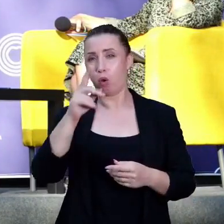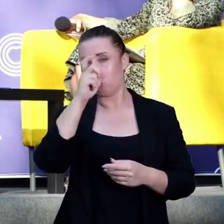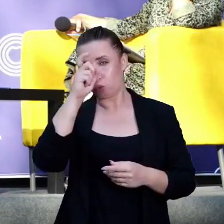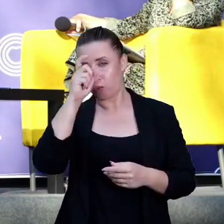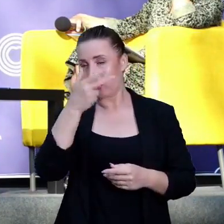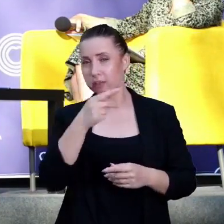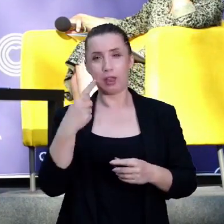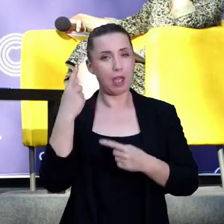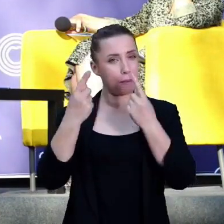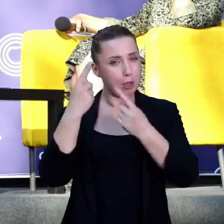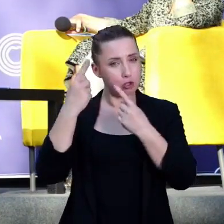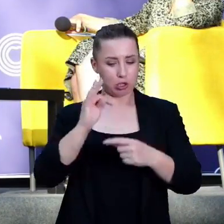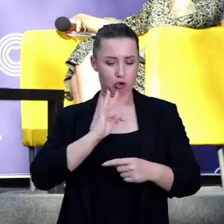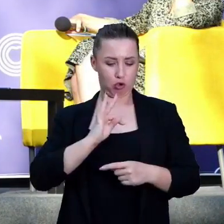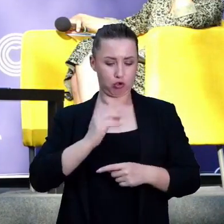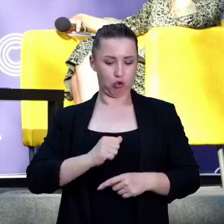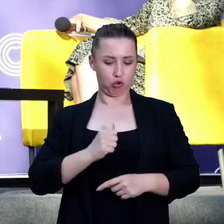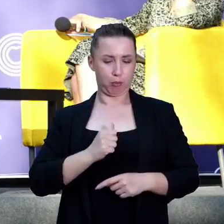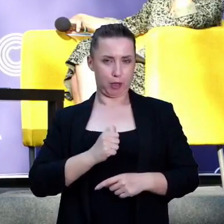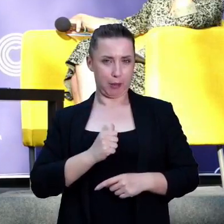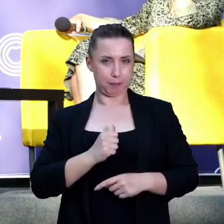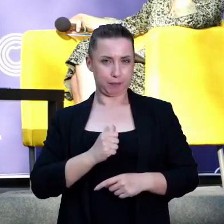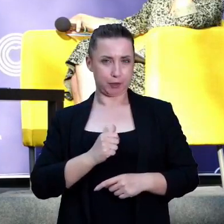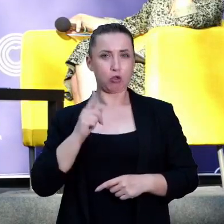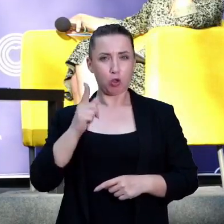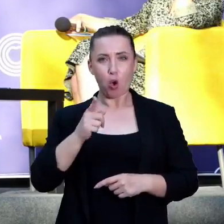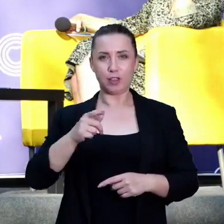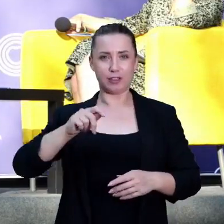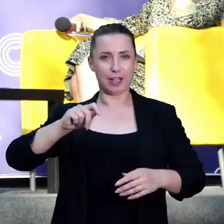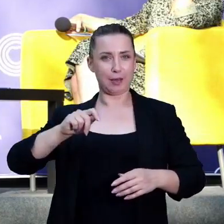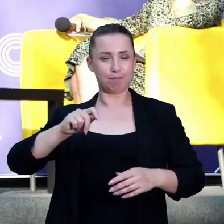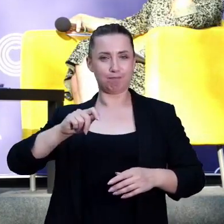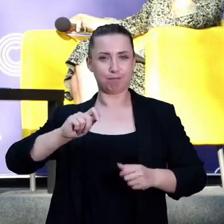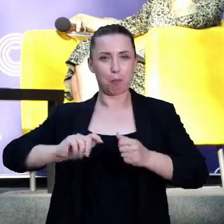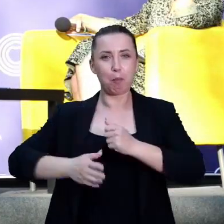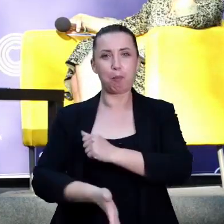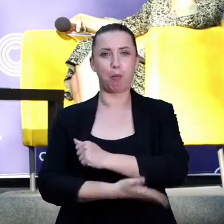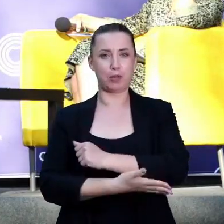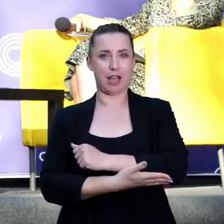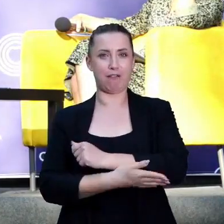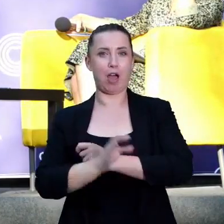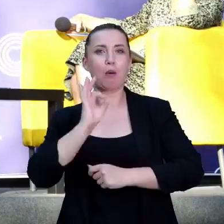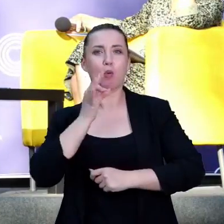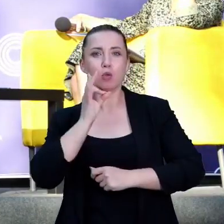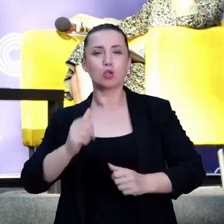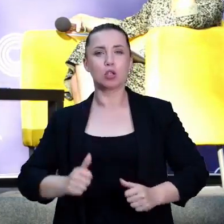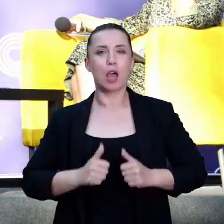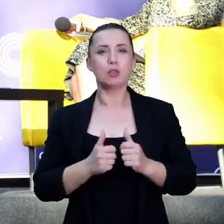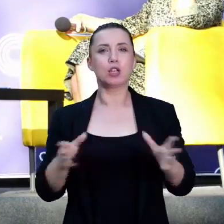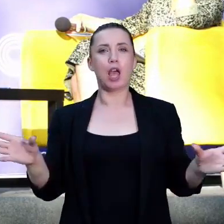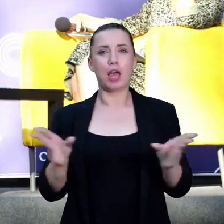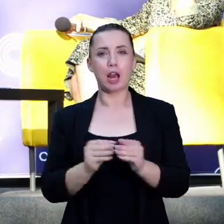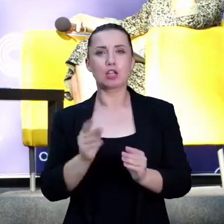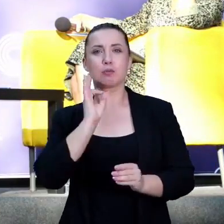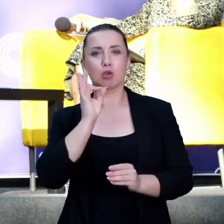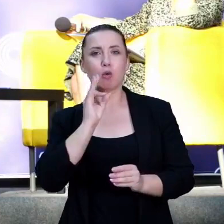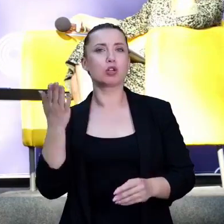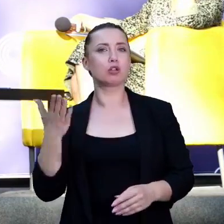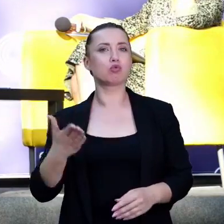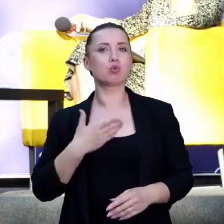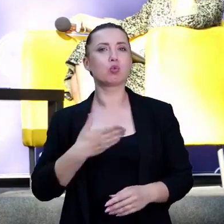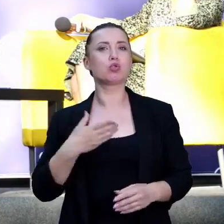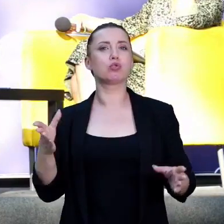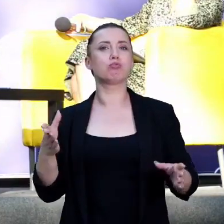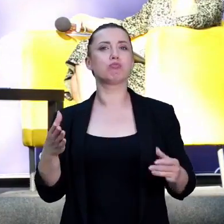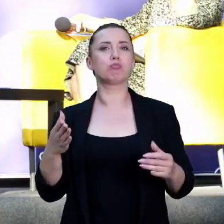o innych. A to jest na pewno także klucz do młodości i do czucia się z młodymi ludźmi dobrze. Wczoraj usłyszałam